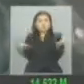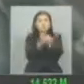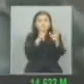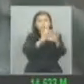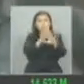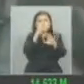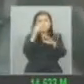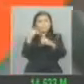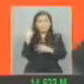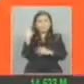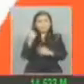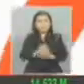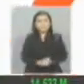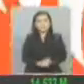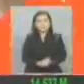อก